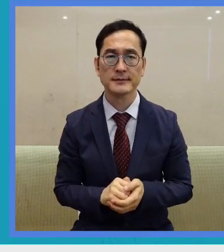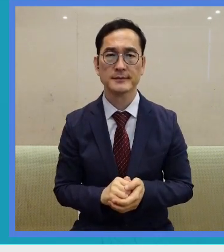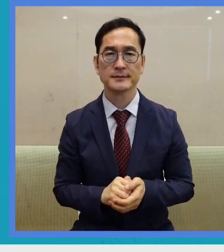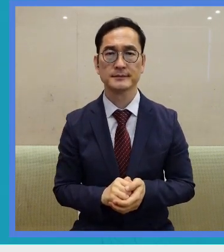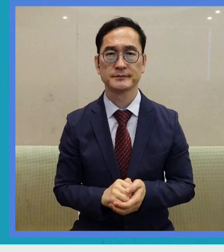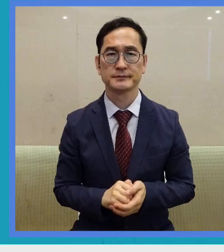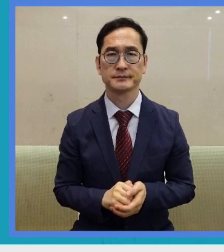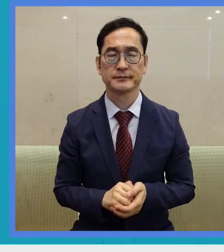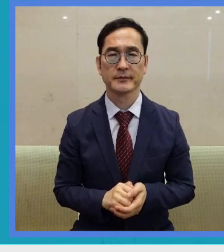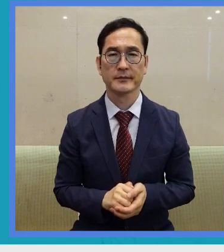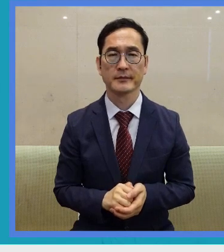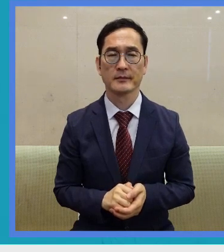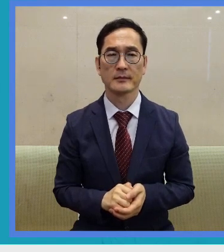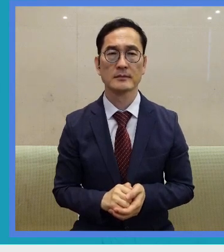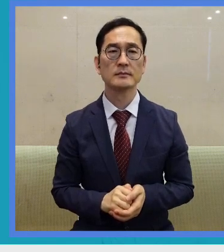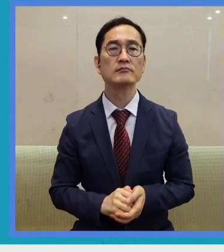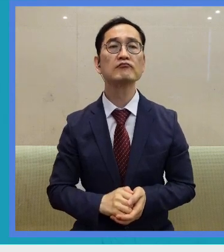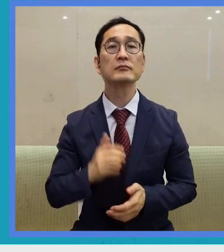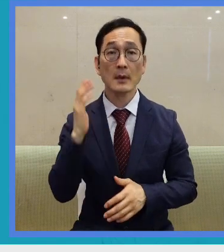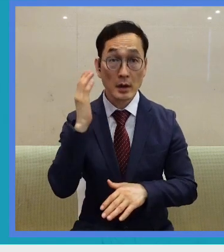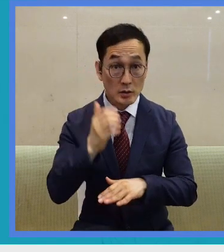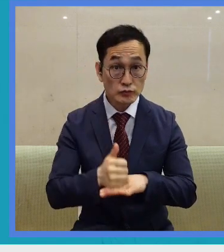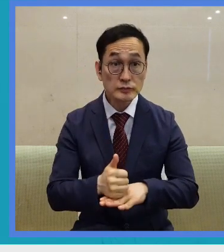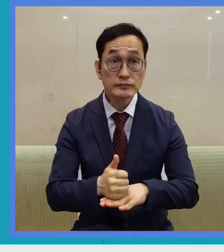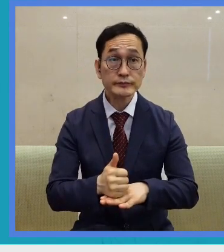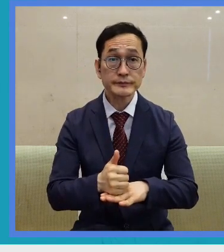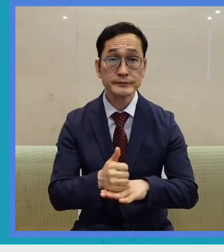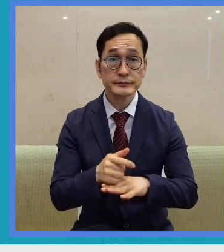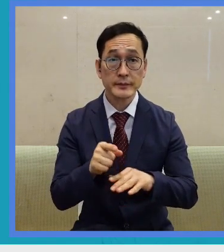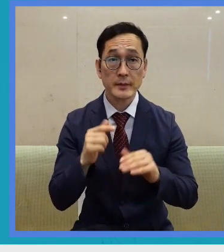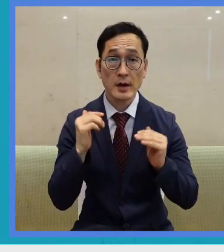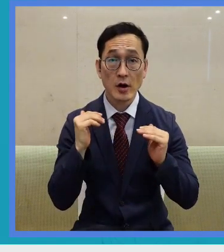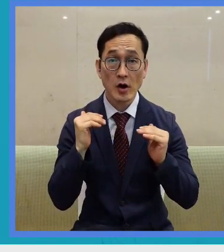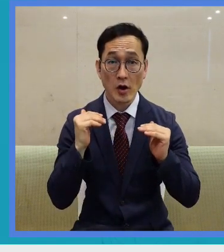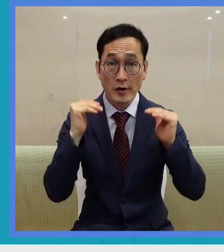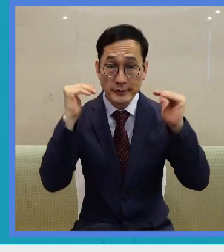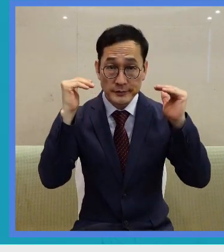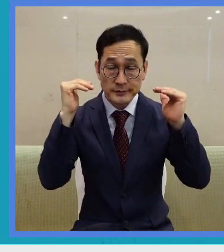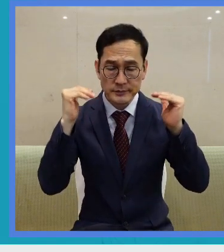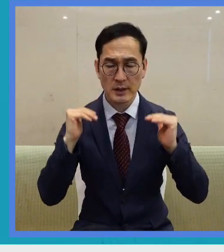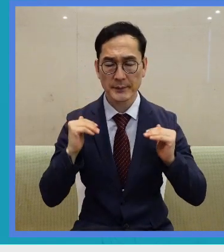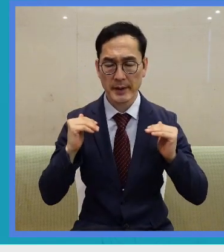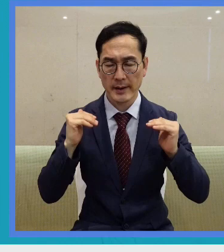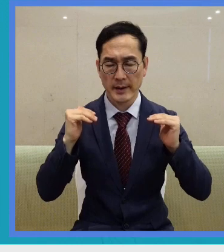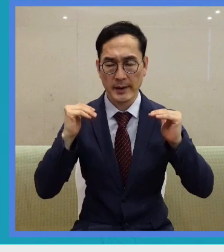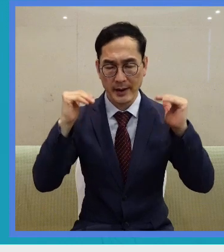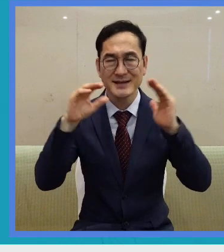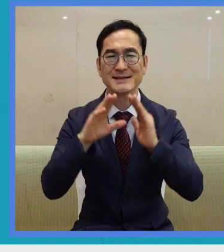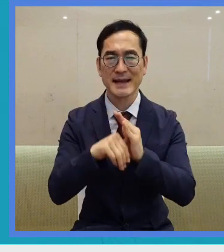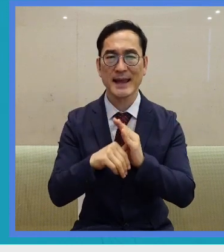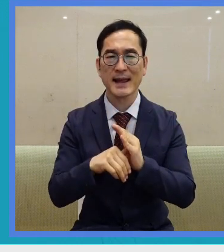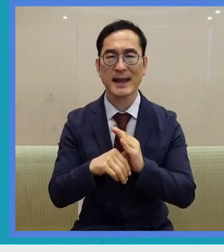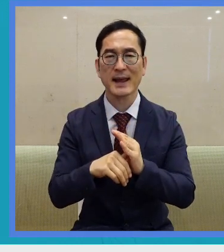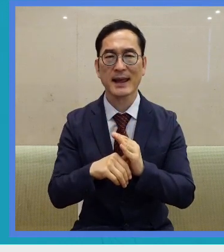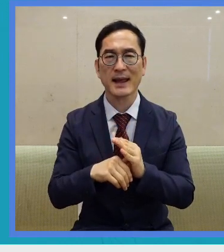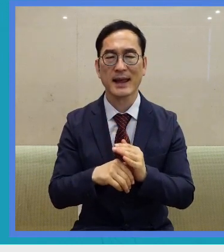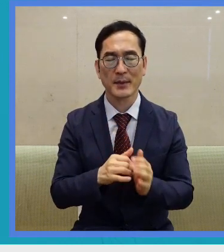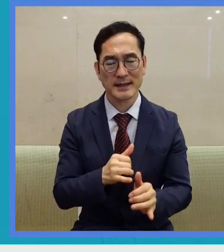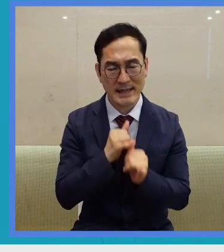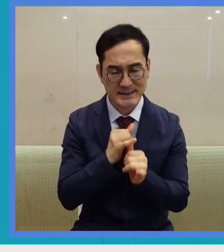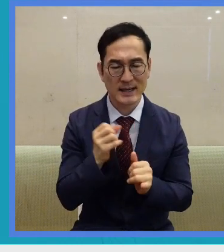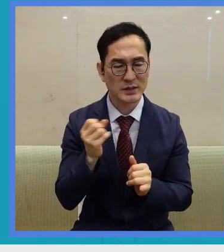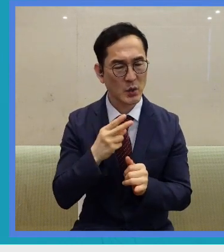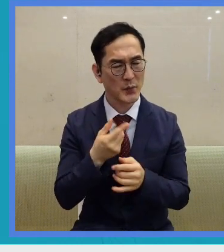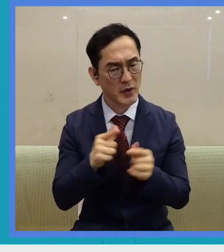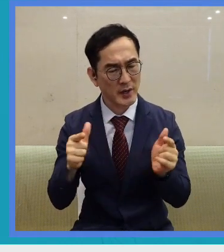이런 과정을 거친 아이들은 결국엔 성인기에 이런 정동장애라든지 사이코시스라든지 자살 이런 것들이